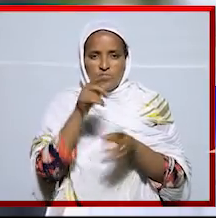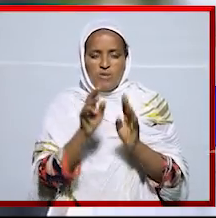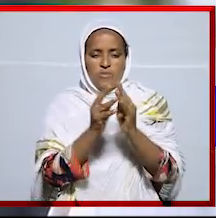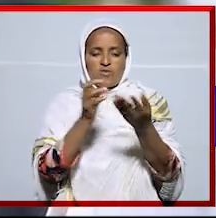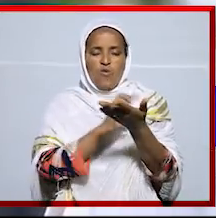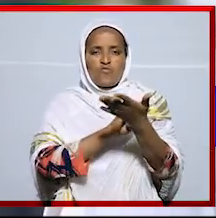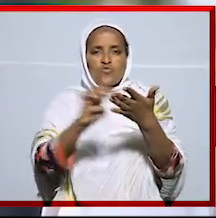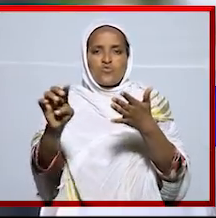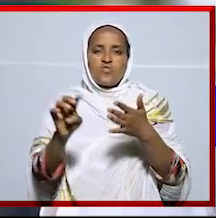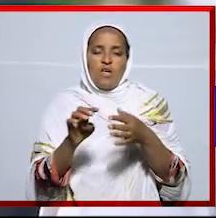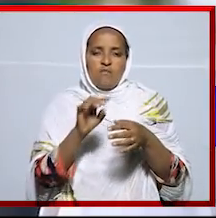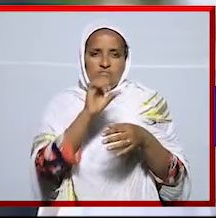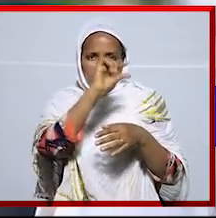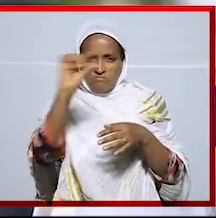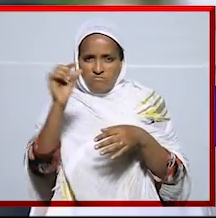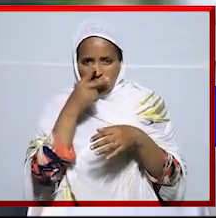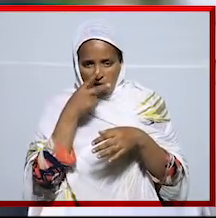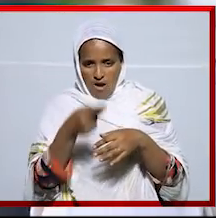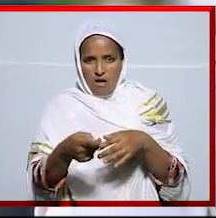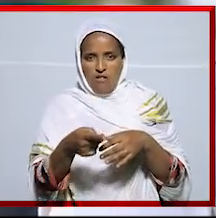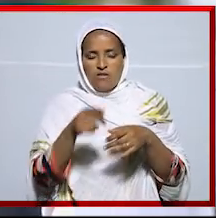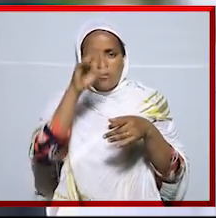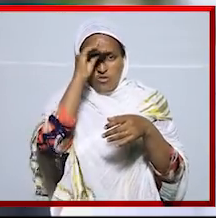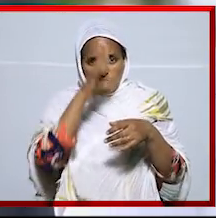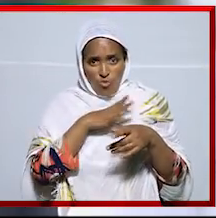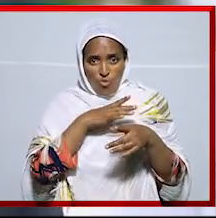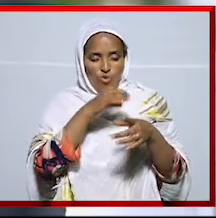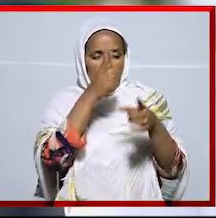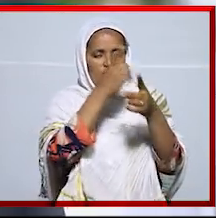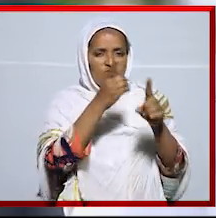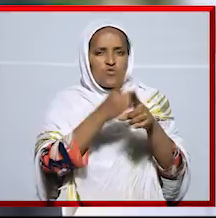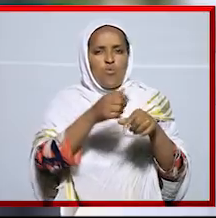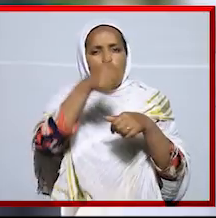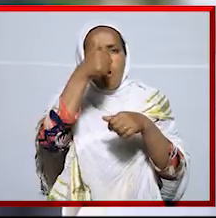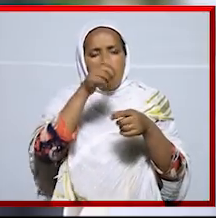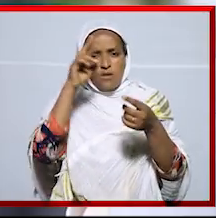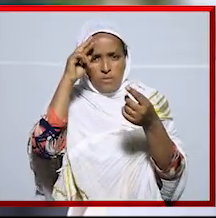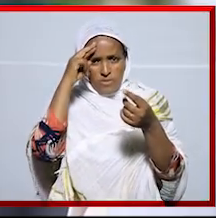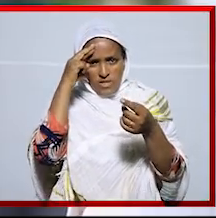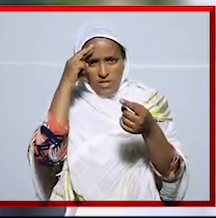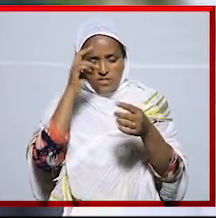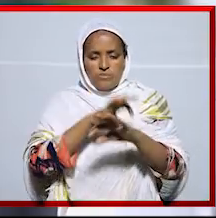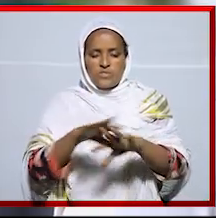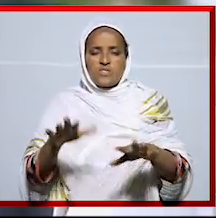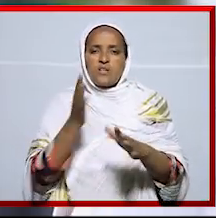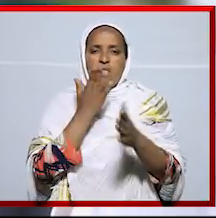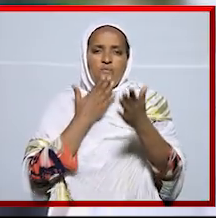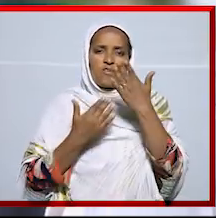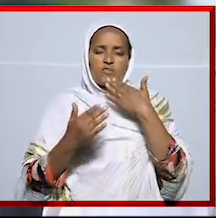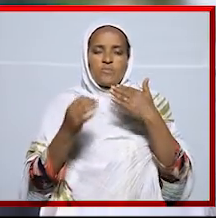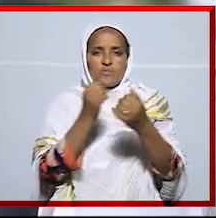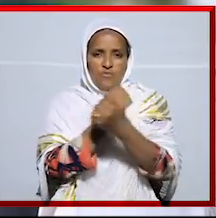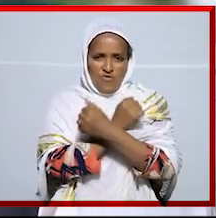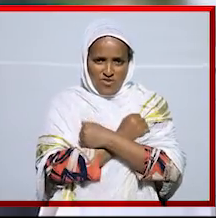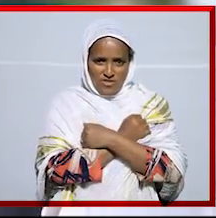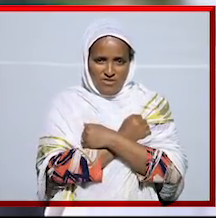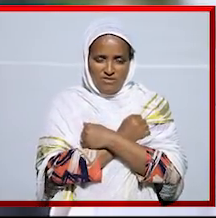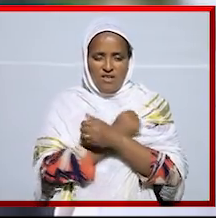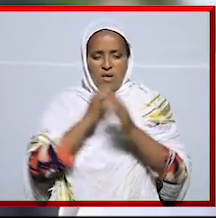የሚል መጽሐፍ ቅዱስ ላይ ጥቅስ አለ መሰለኝ። እና ያው ሰው የተፈጠረበት ዋና ምክንያት ያው ምድርን ለማጣፈት